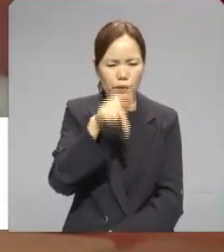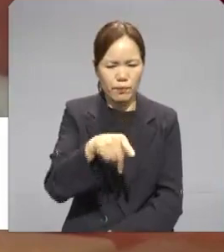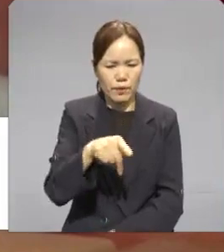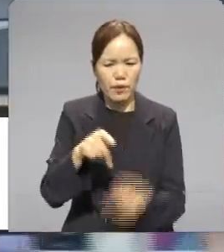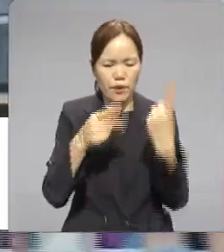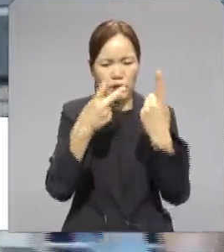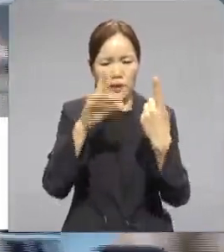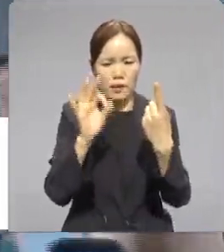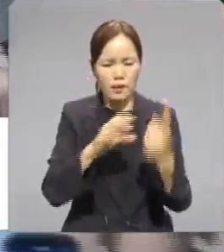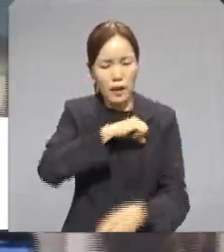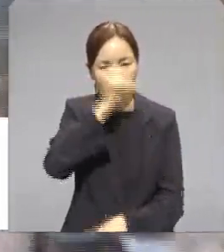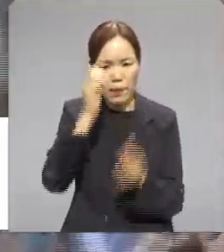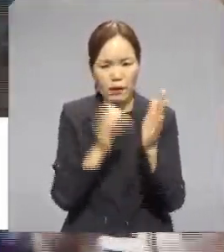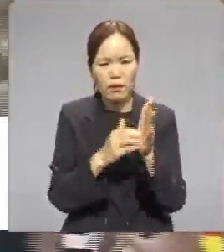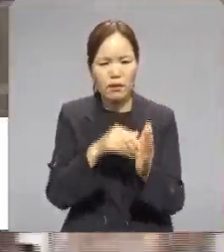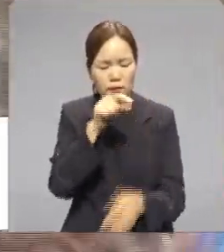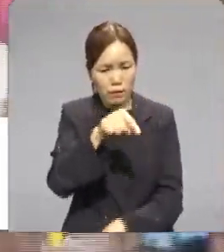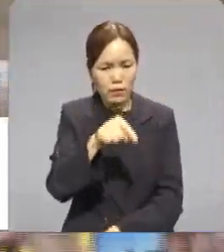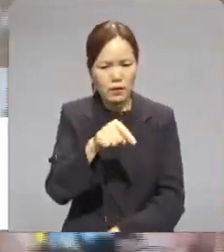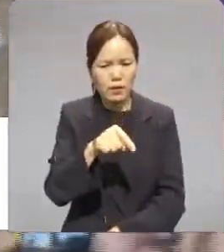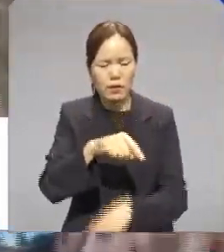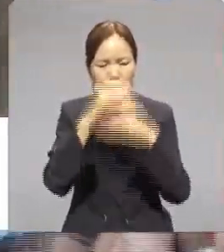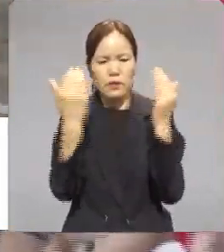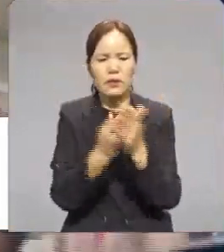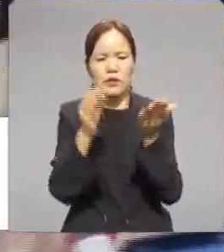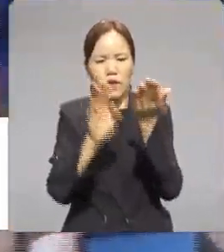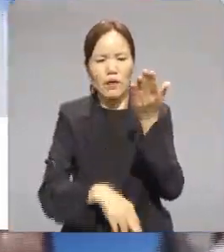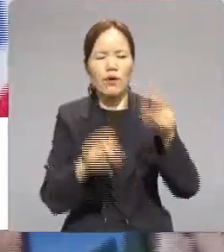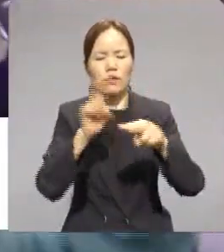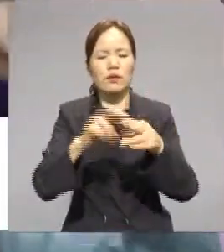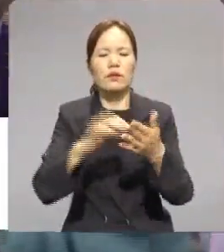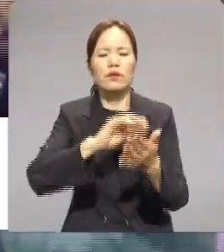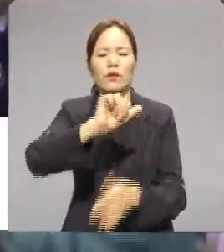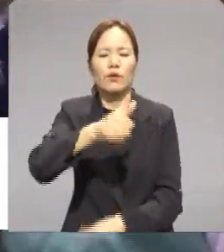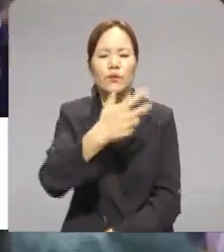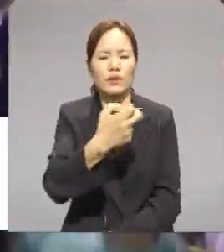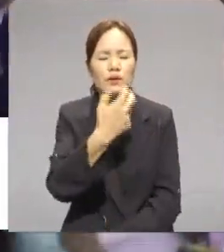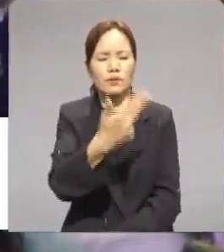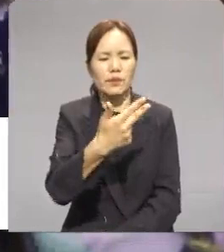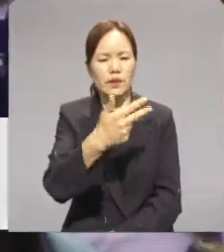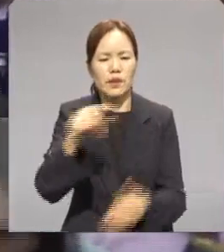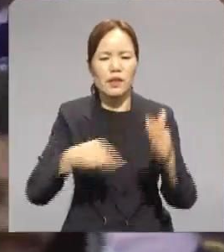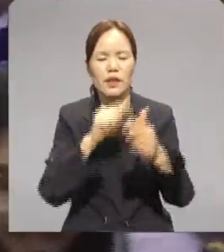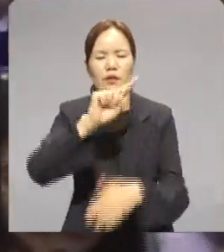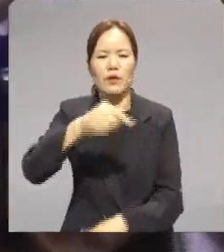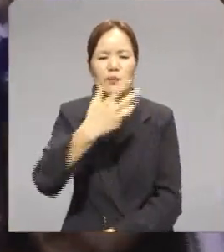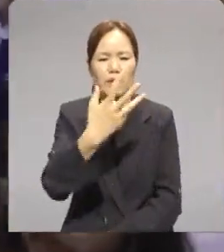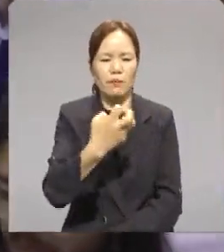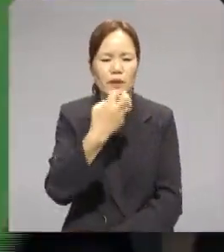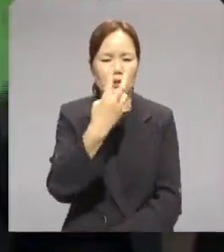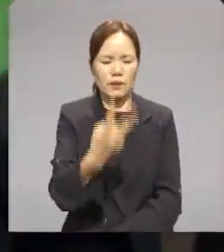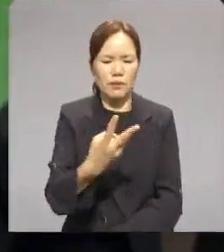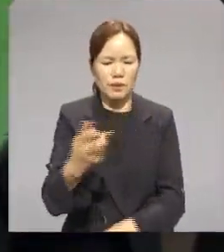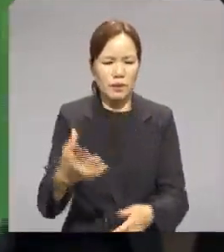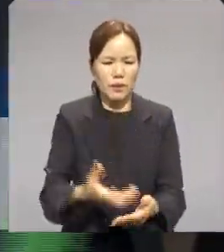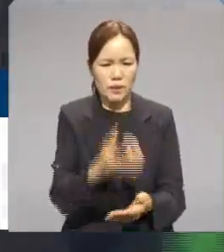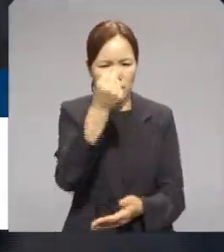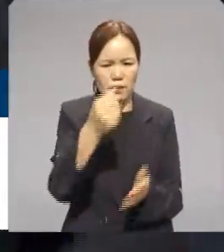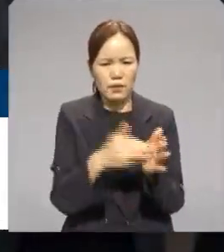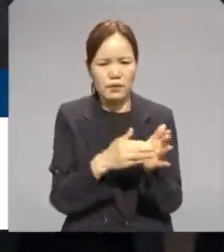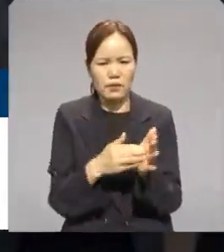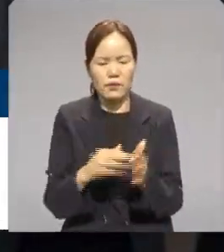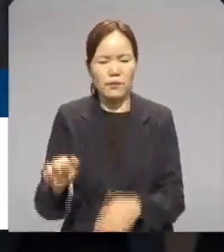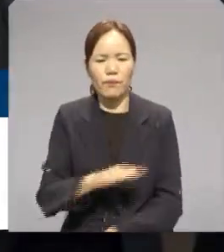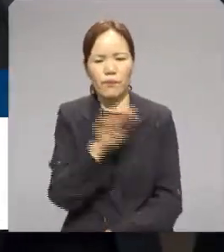올랐습니다. NFP는 전체 하원 의석 577석 중 182석을 차지했습니다. Nous sommes